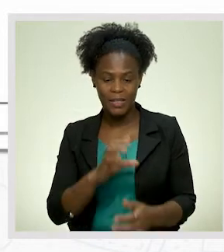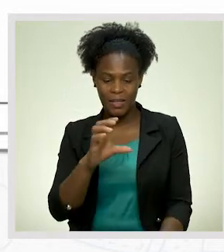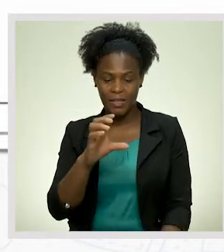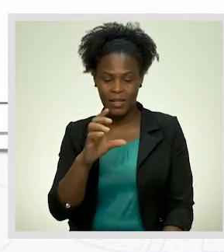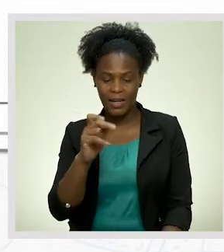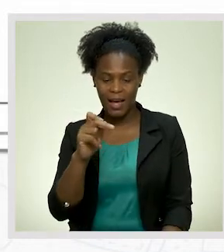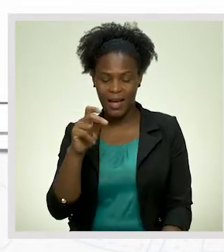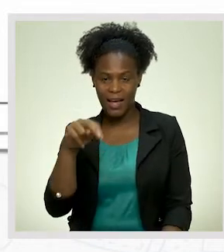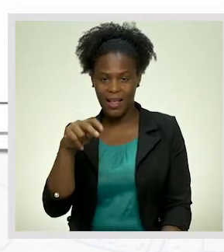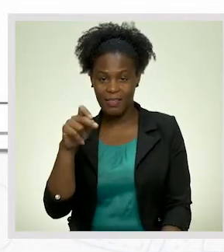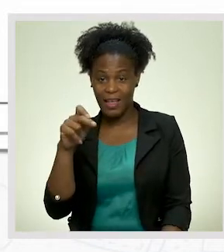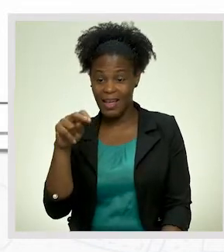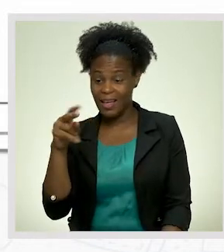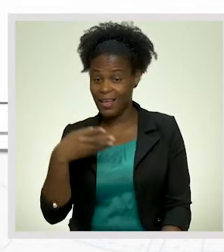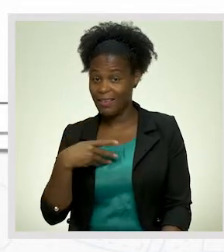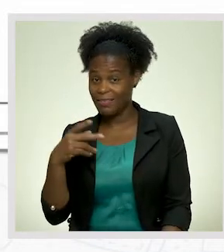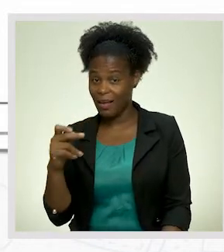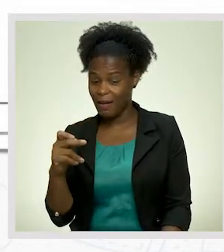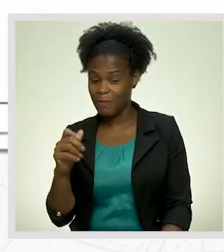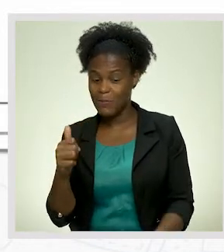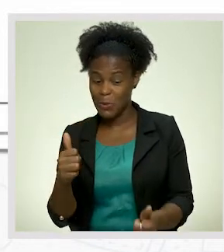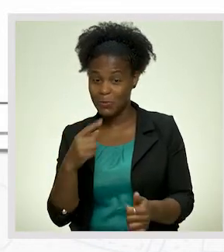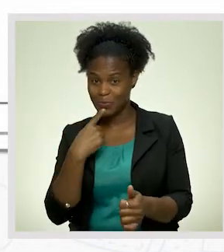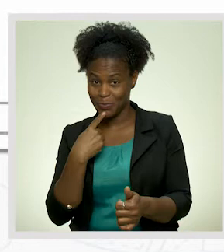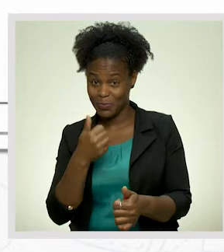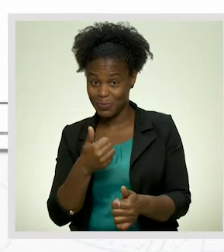Canada. Très bien, c'est bon?